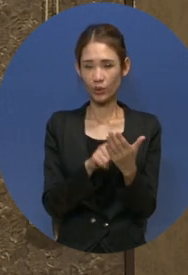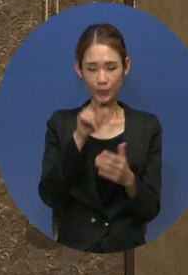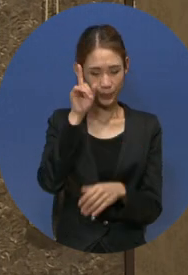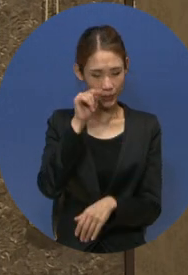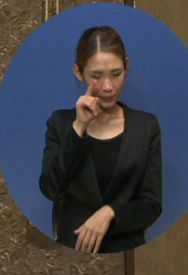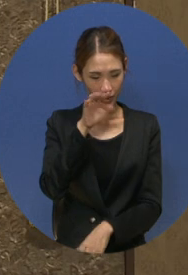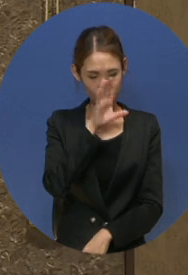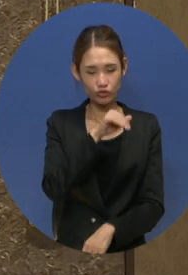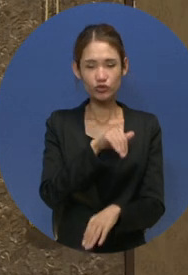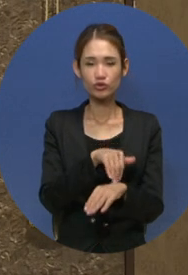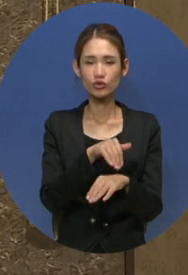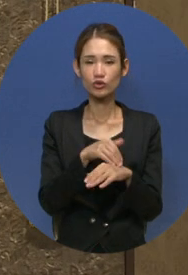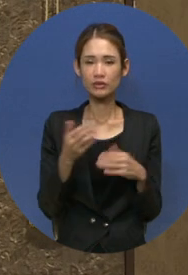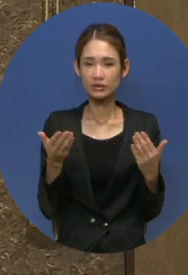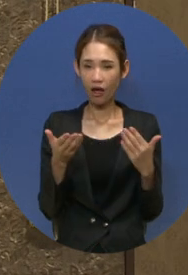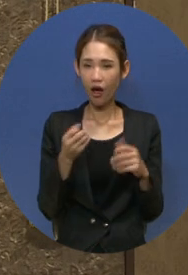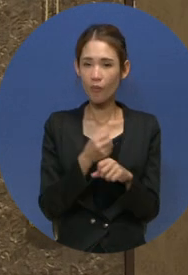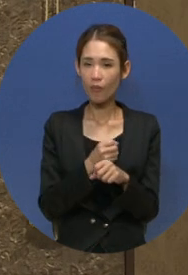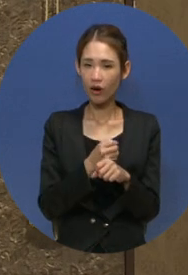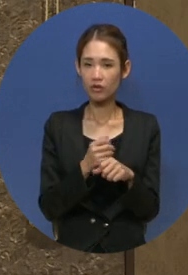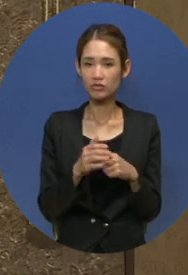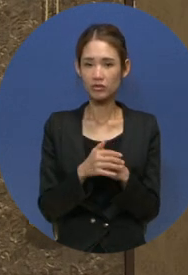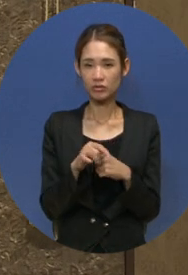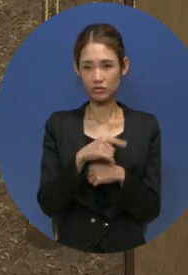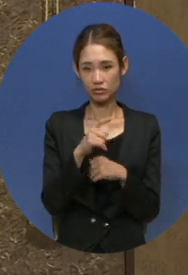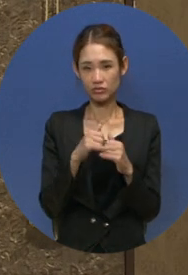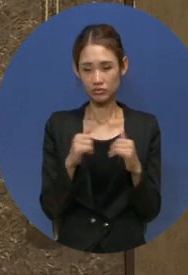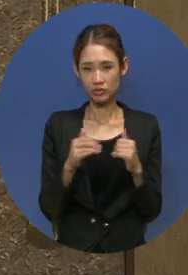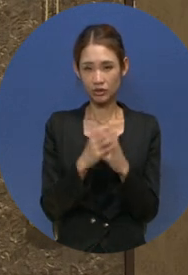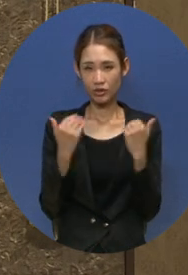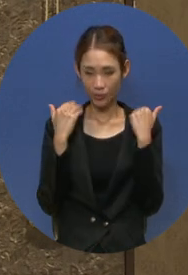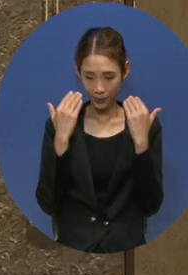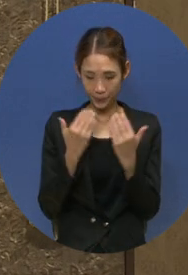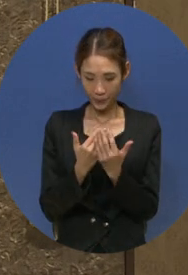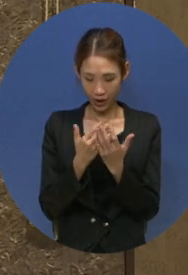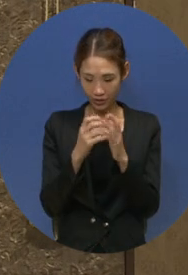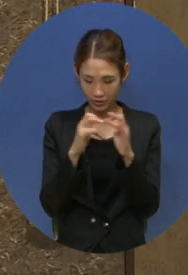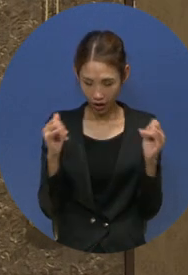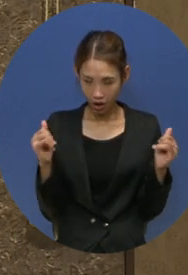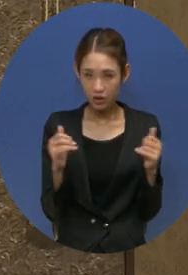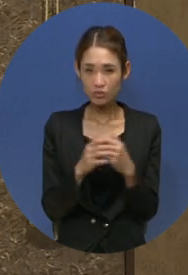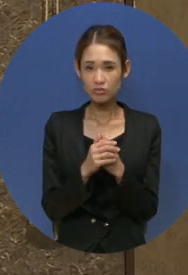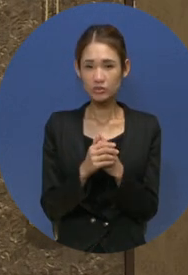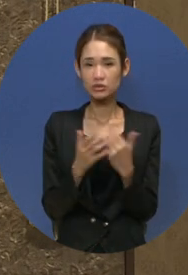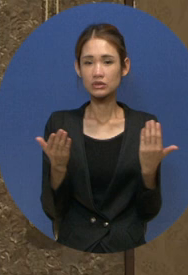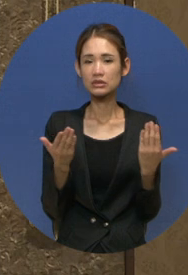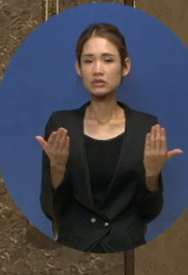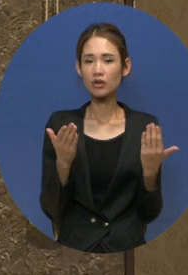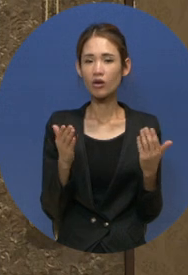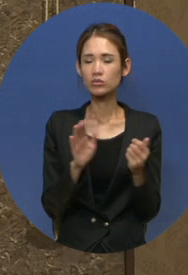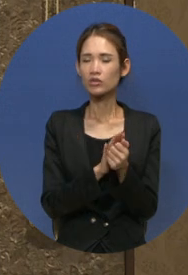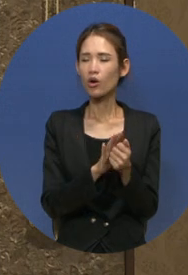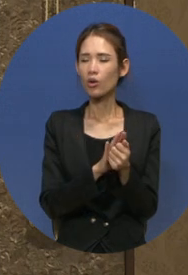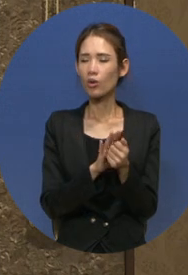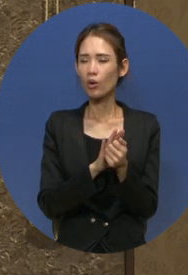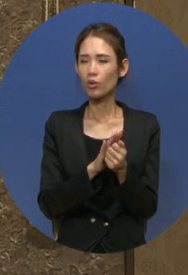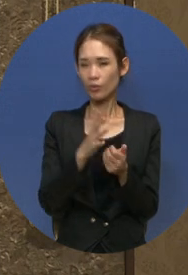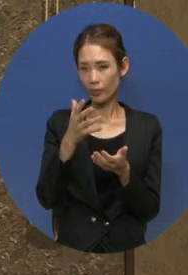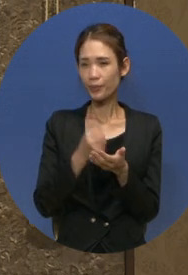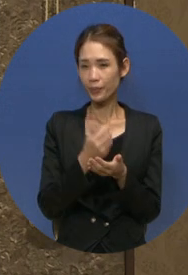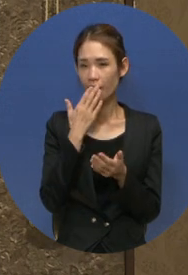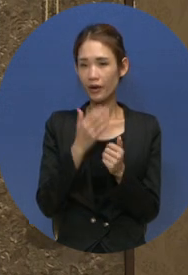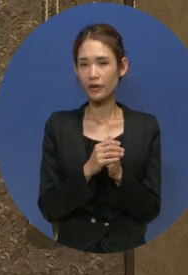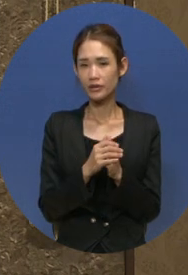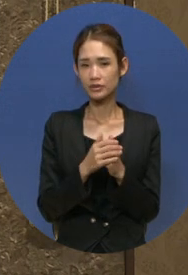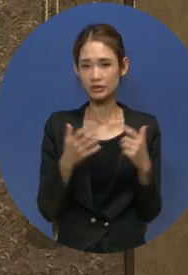훈련도 하시고 작업도 하시고 하시는데 그분들 발달 장애인 분들도 이런 직업적인 그 서비스를 받을 수가 있고